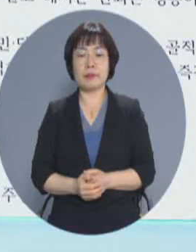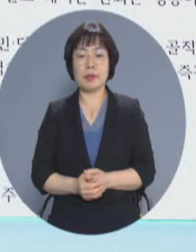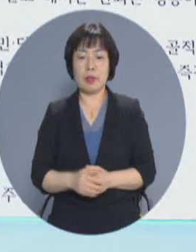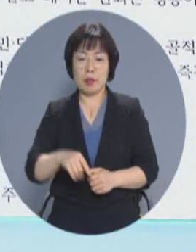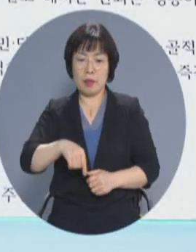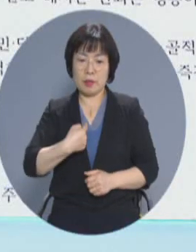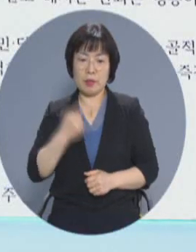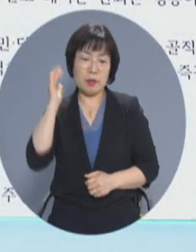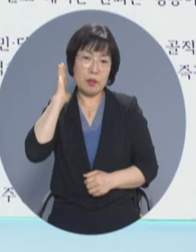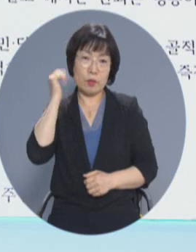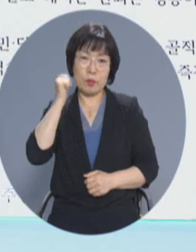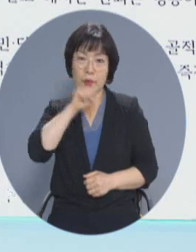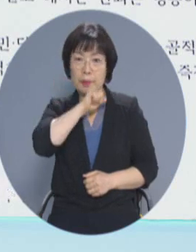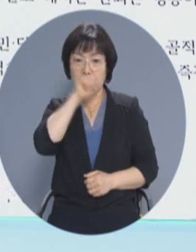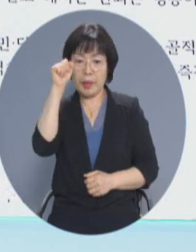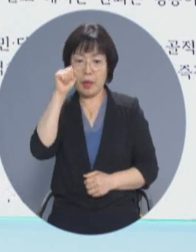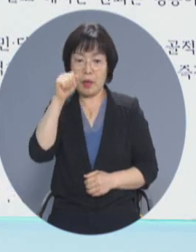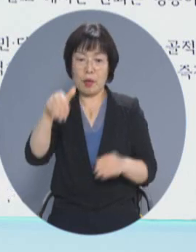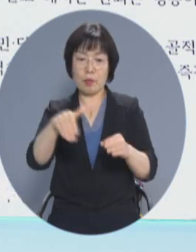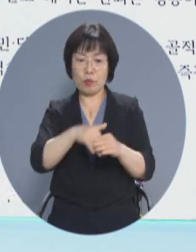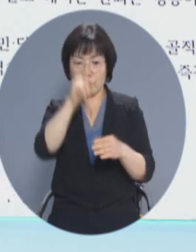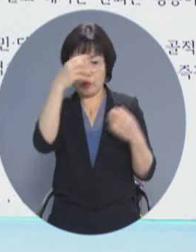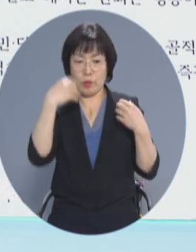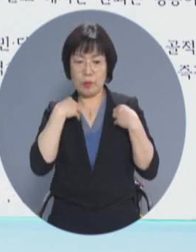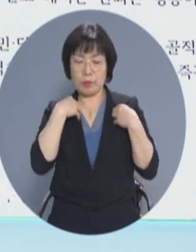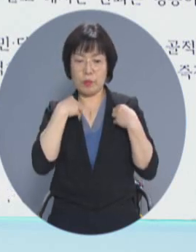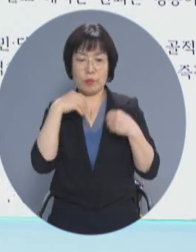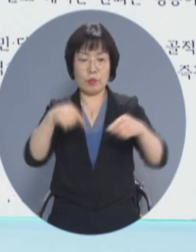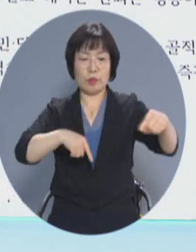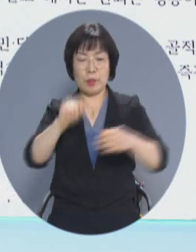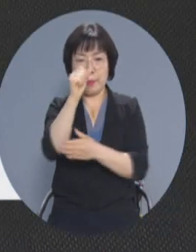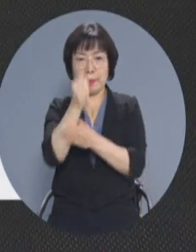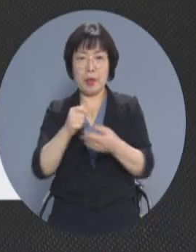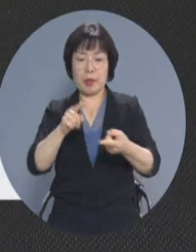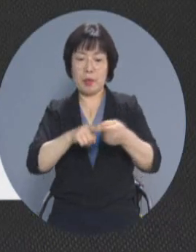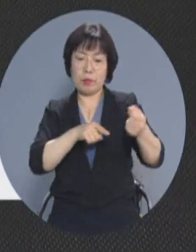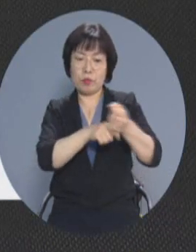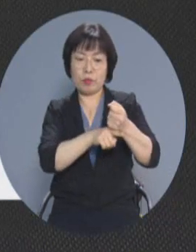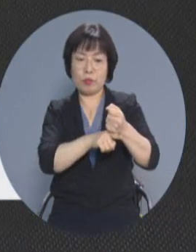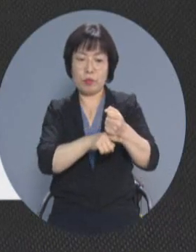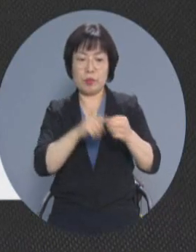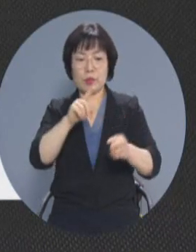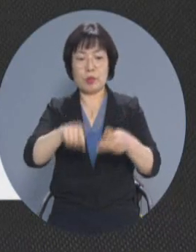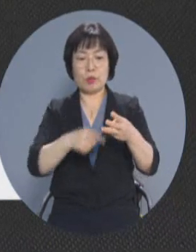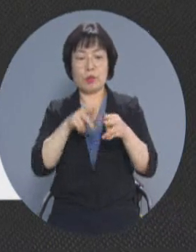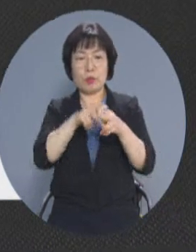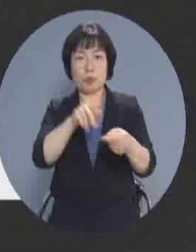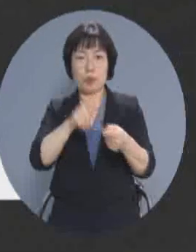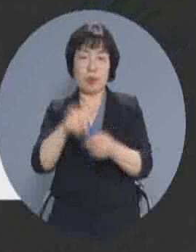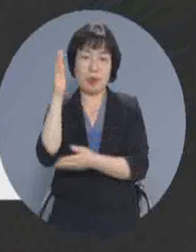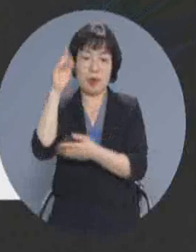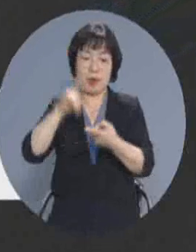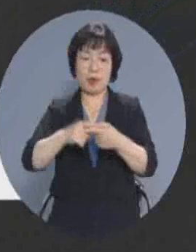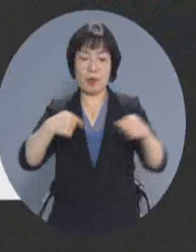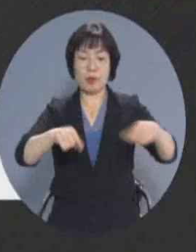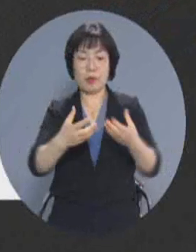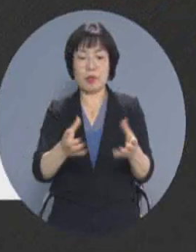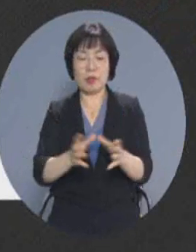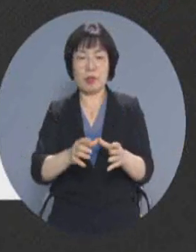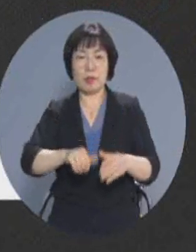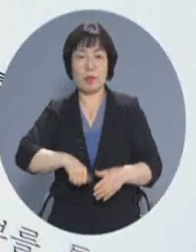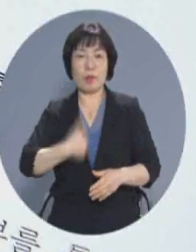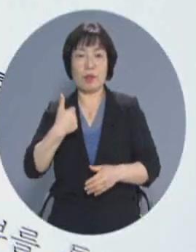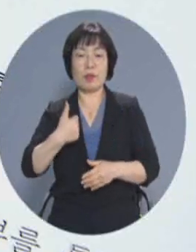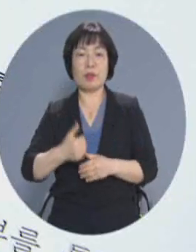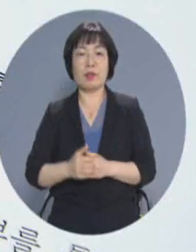자신이 집권할 경우 문재인 정부의 적폐를 수사하겠다는 국민의힘 윤석열 후보의 발언을 두고 지역 정치권이 강하게